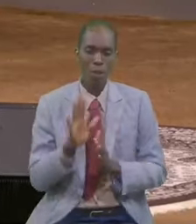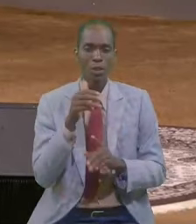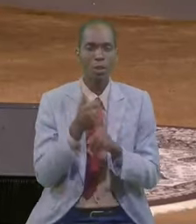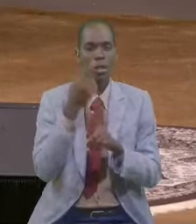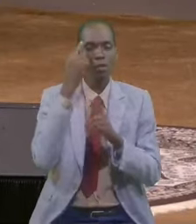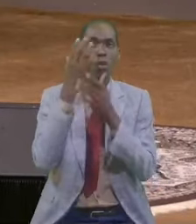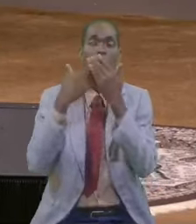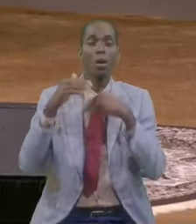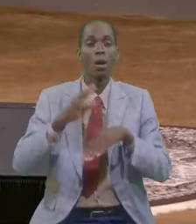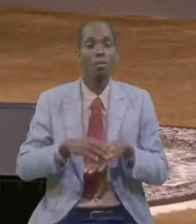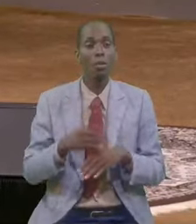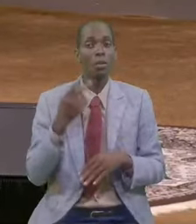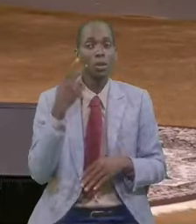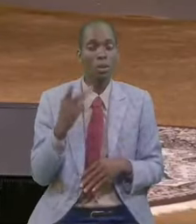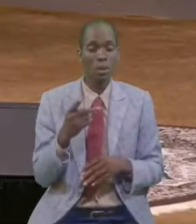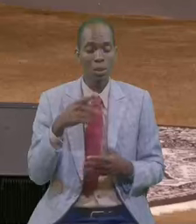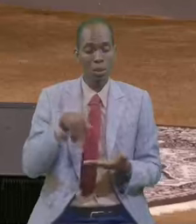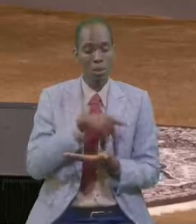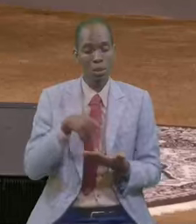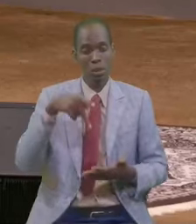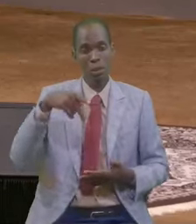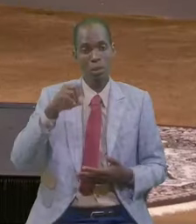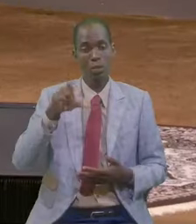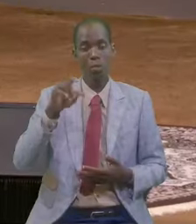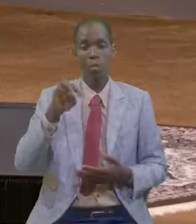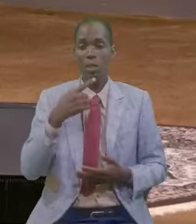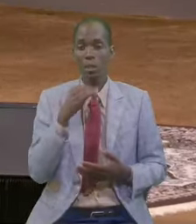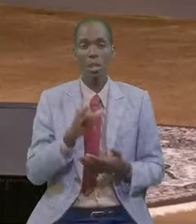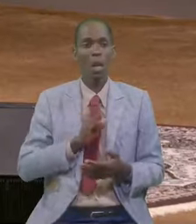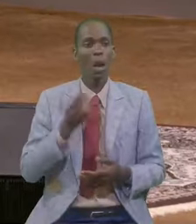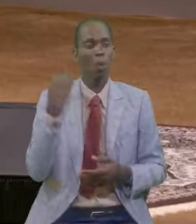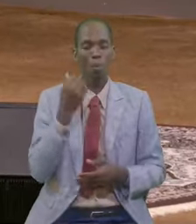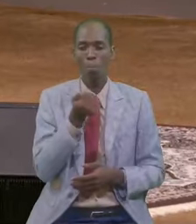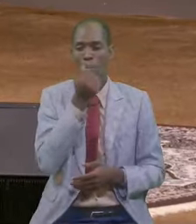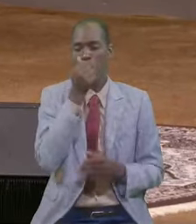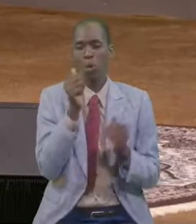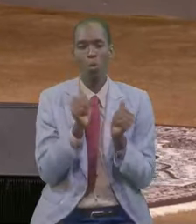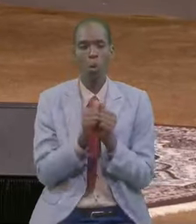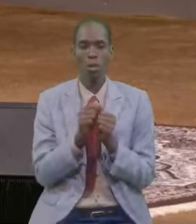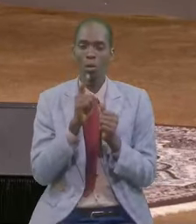qu'on fasse, refasse sa valise pour aller au ciel. Le Samuel dit